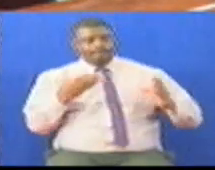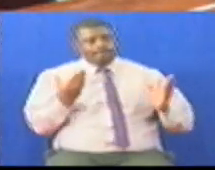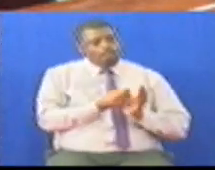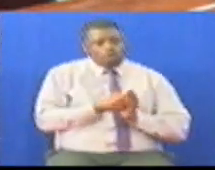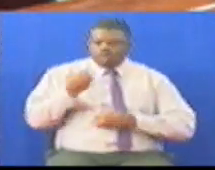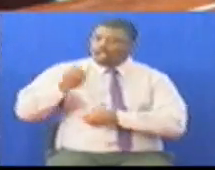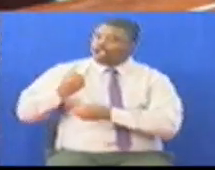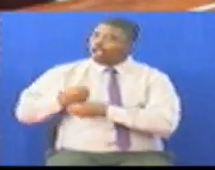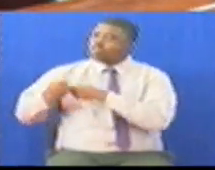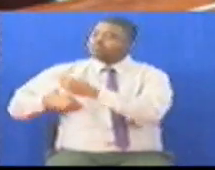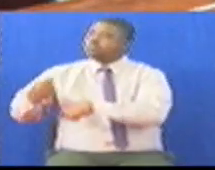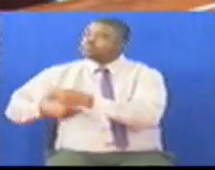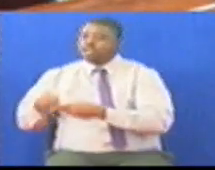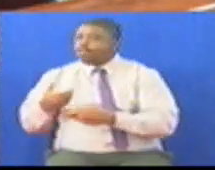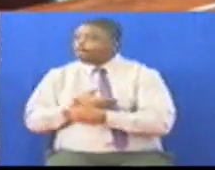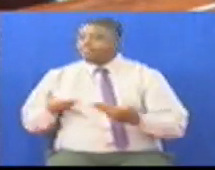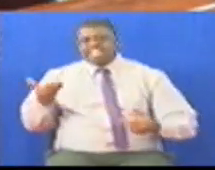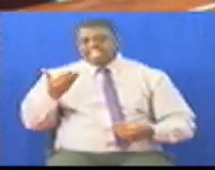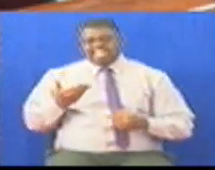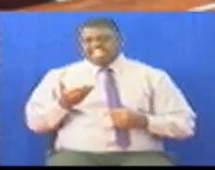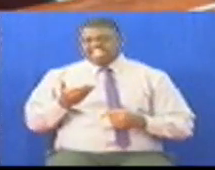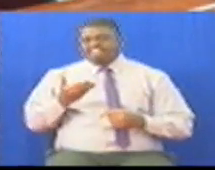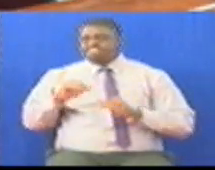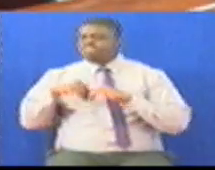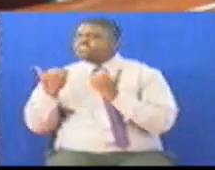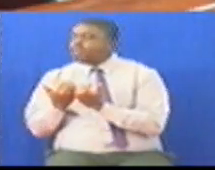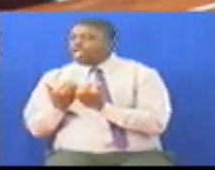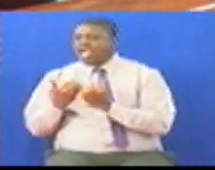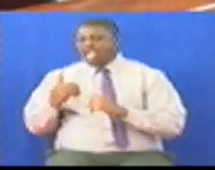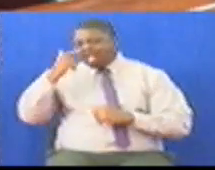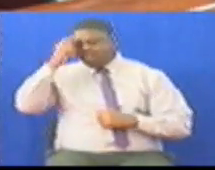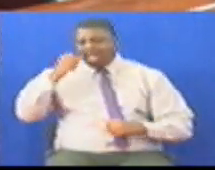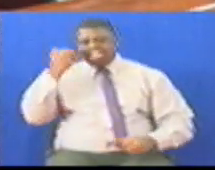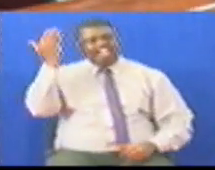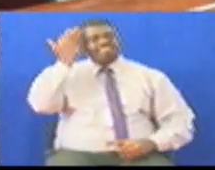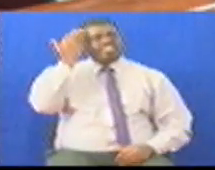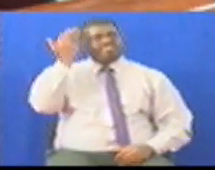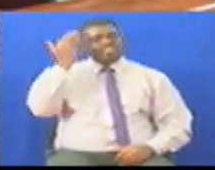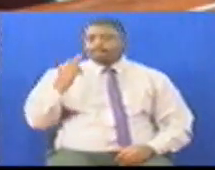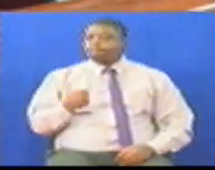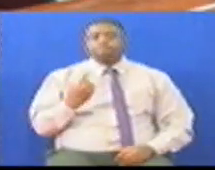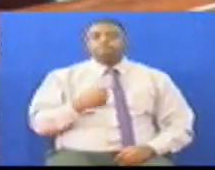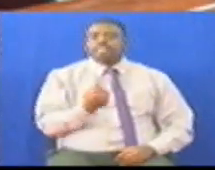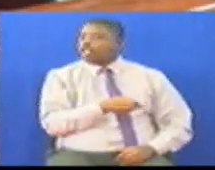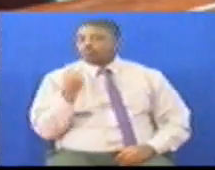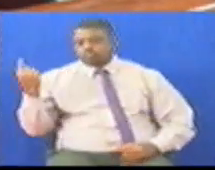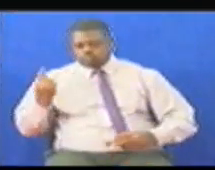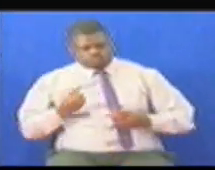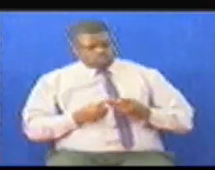kazi bila kujali itikadi za vyama vyetu. Mheshimiwa Spika, naomba nikupongeze